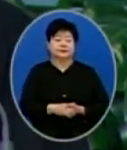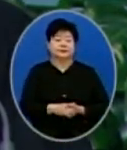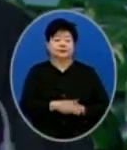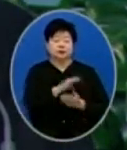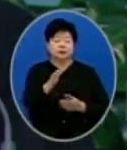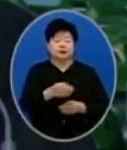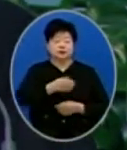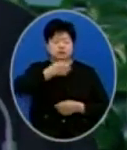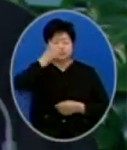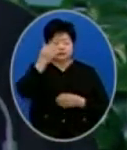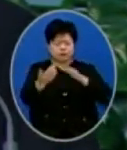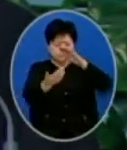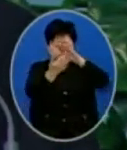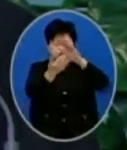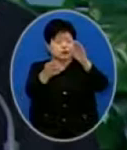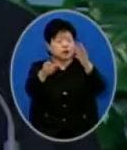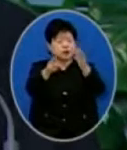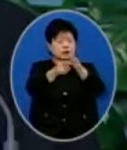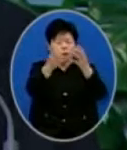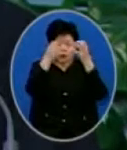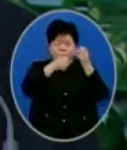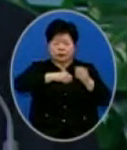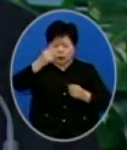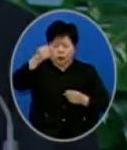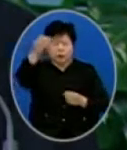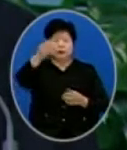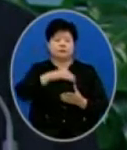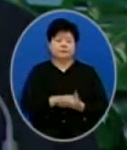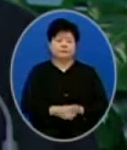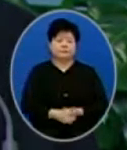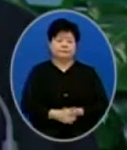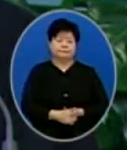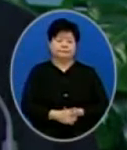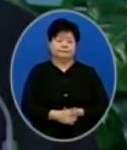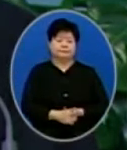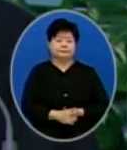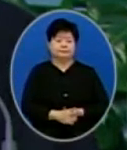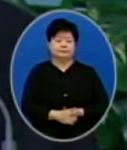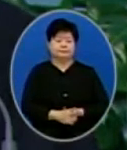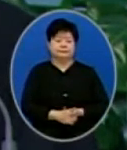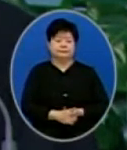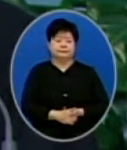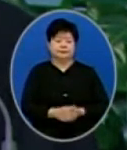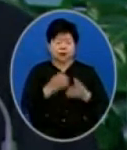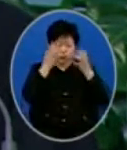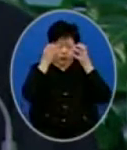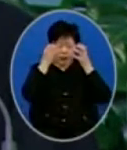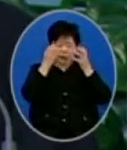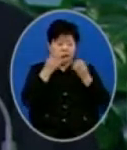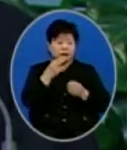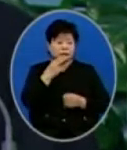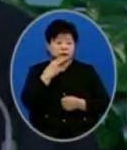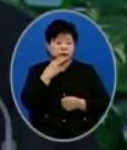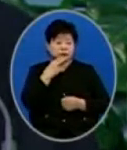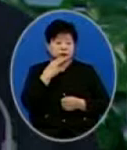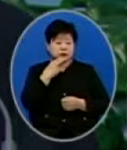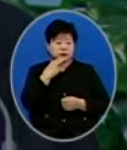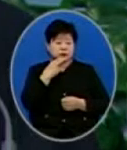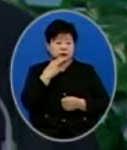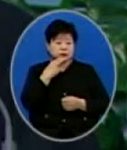우리에게 꿈을 이루어 주기 위해서 고난을 통과하게 하신 것입니다 고난 없이